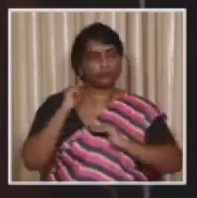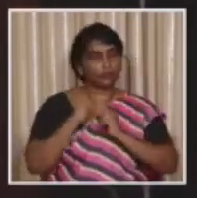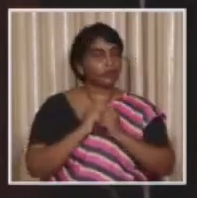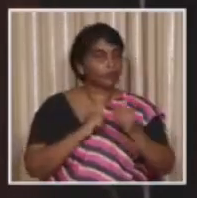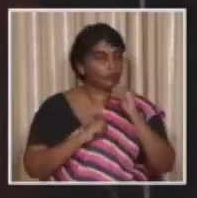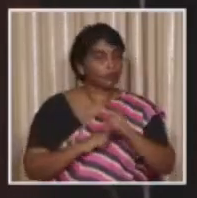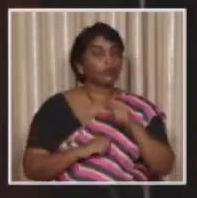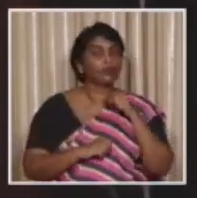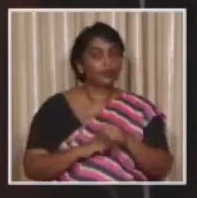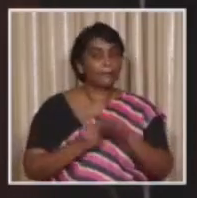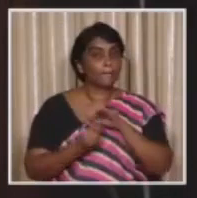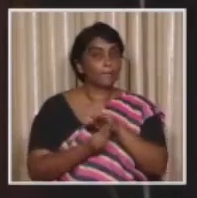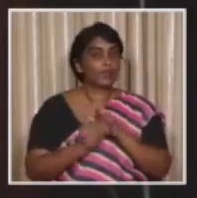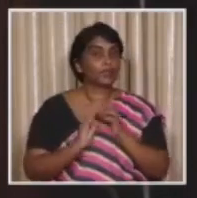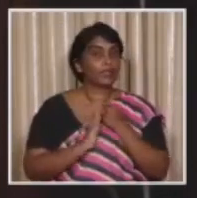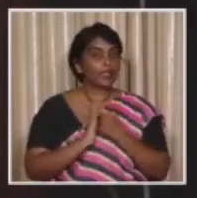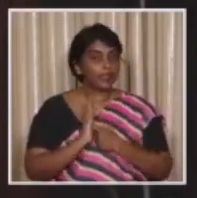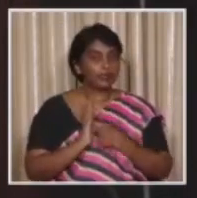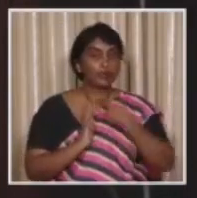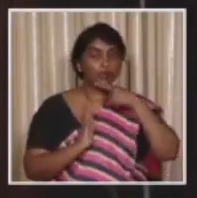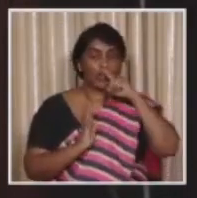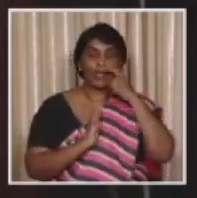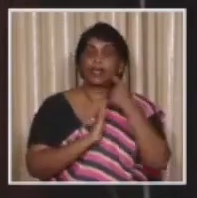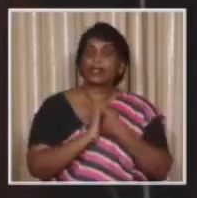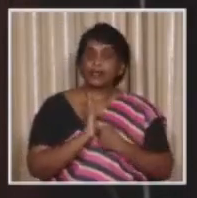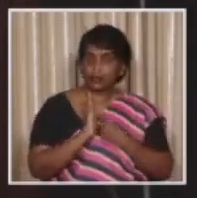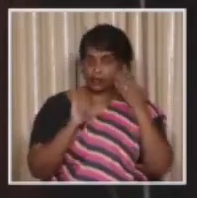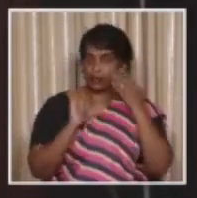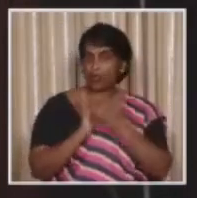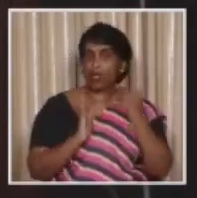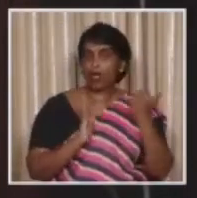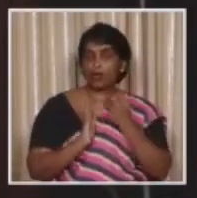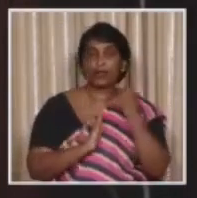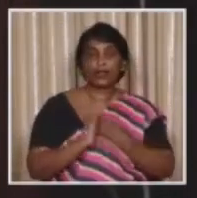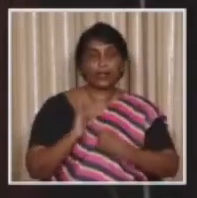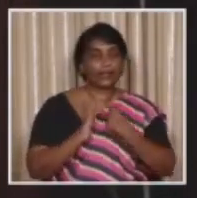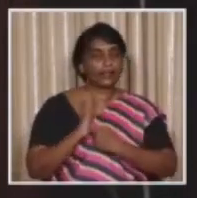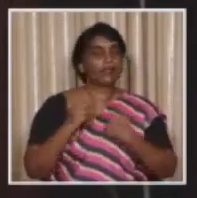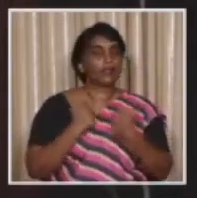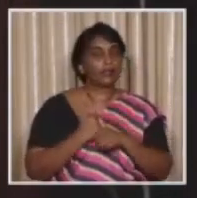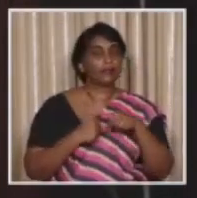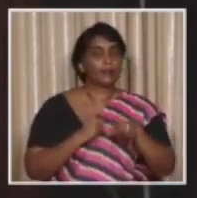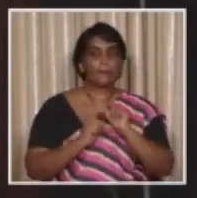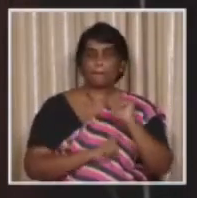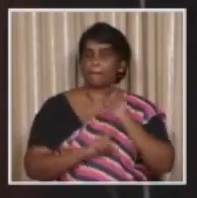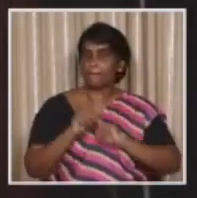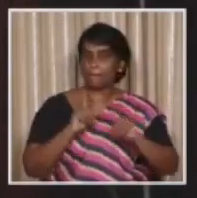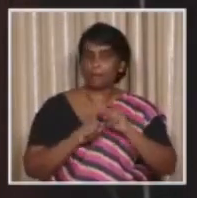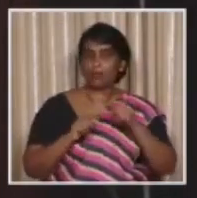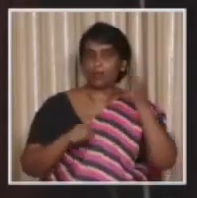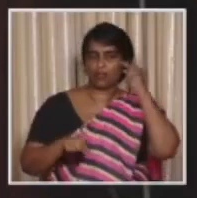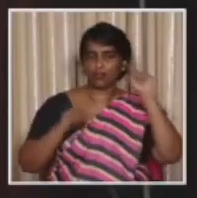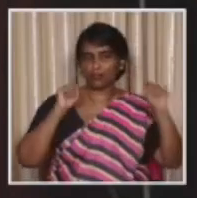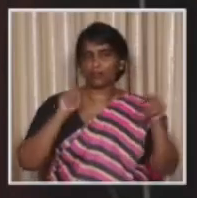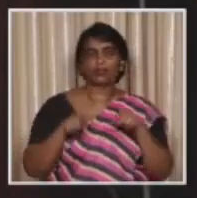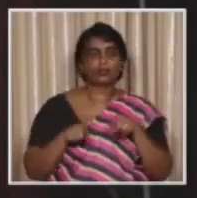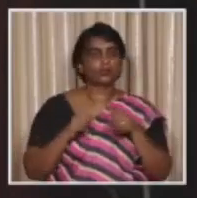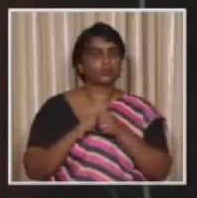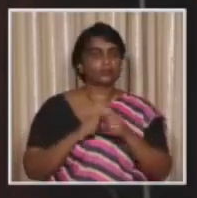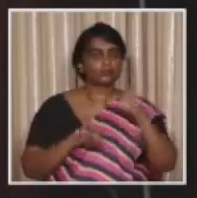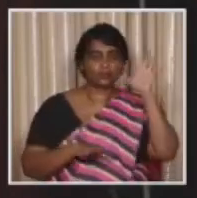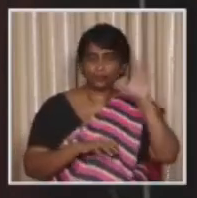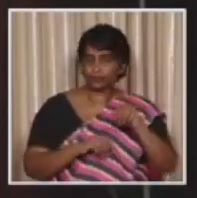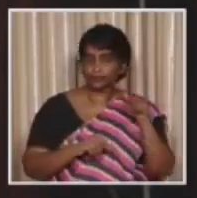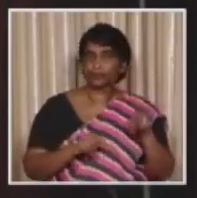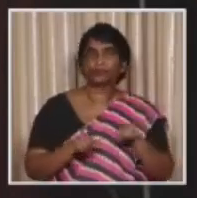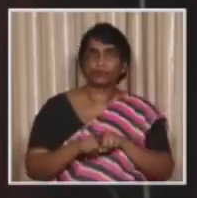වෙලාවක මේ පරිසර නීතිය සාගර නීතිය සම්බන්ධව අලුත් නීති රීති හදන වෙලාවේ මේ පාර්ලිමේන්තු අරව මේව ගෙනල්ලා ගරු මාධ්‍යතුමා තව